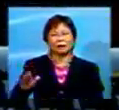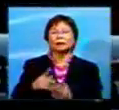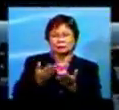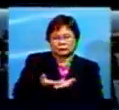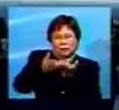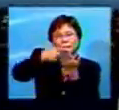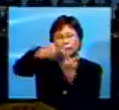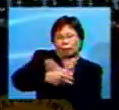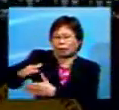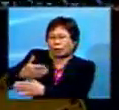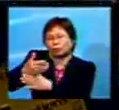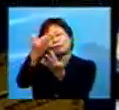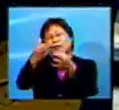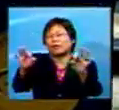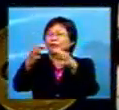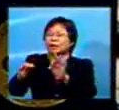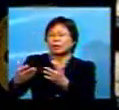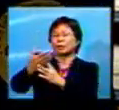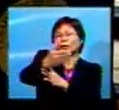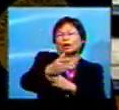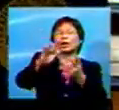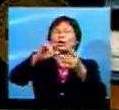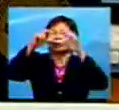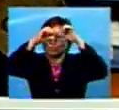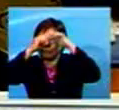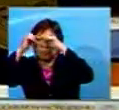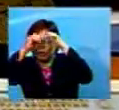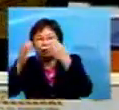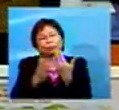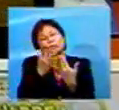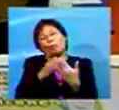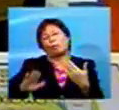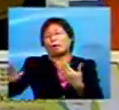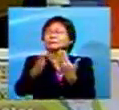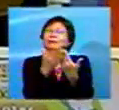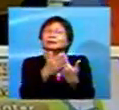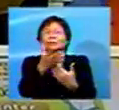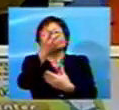program ini dapat dikongsi secara percuma menerusi Google Play untuk kemudahan ramai.